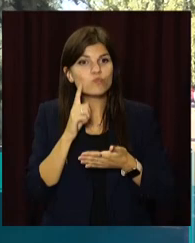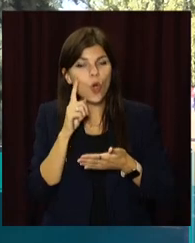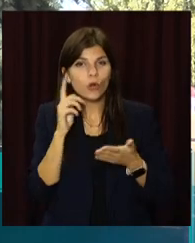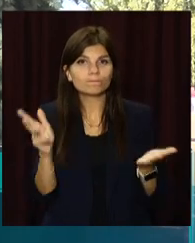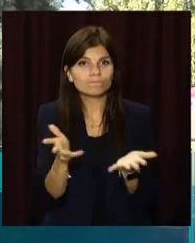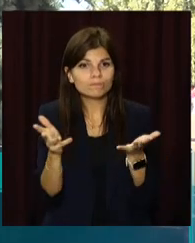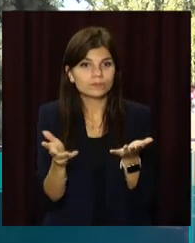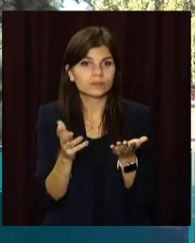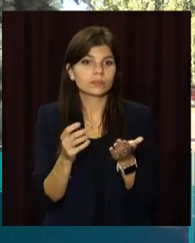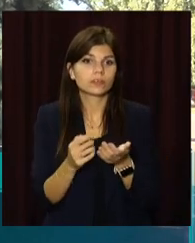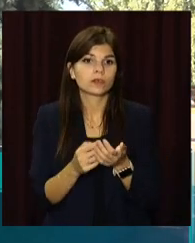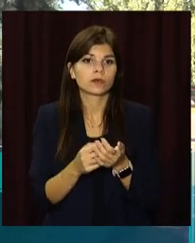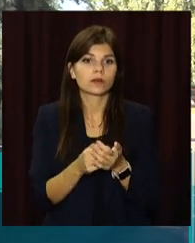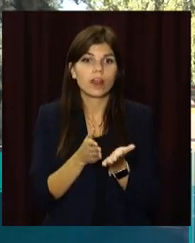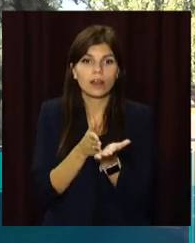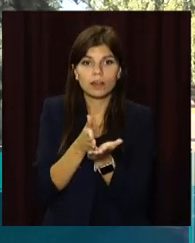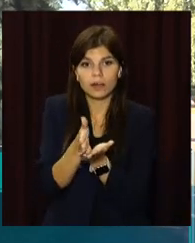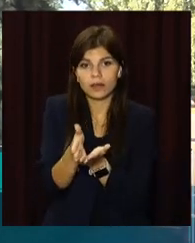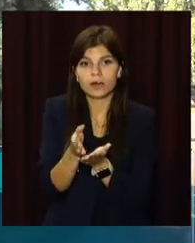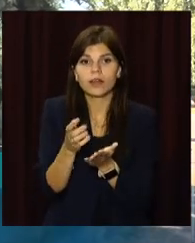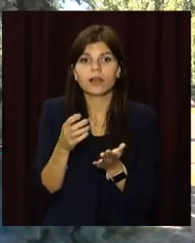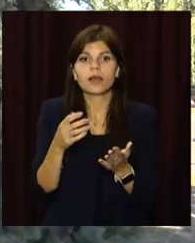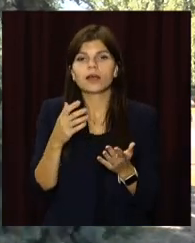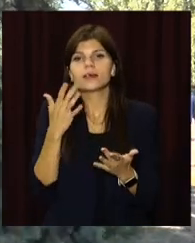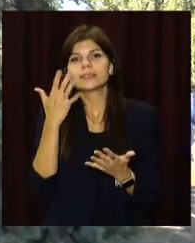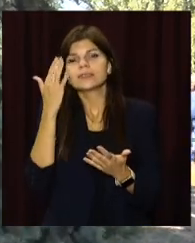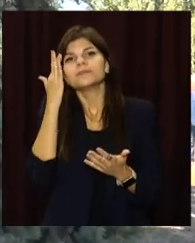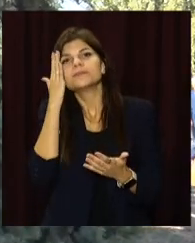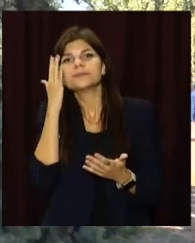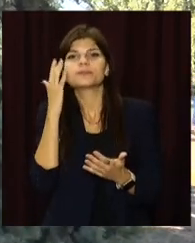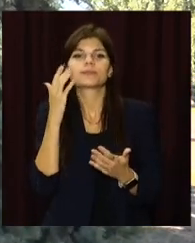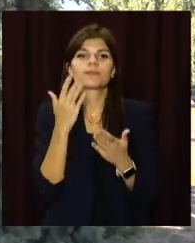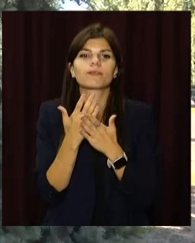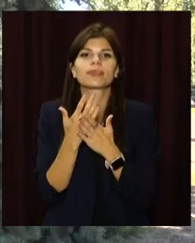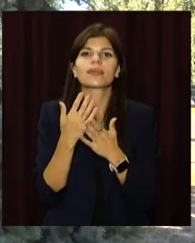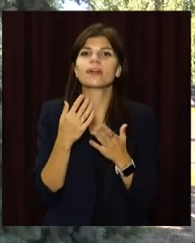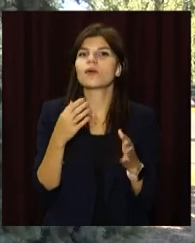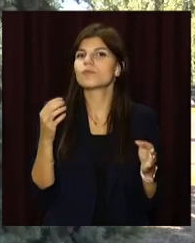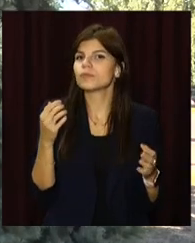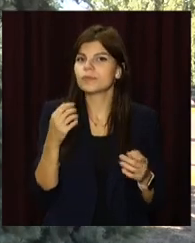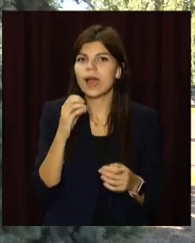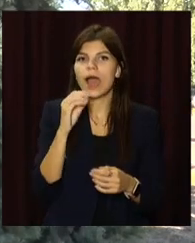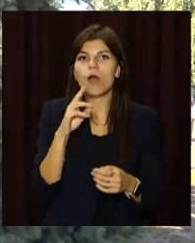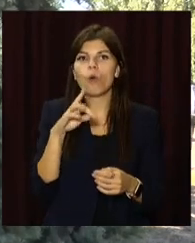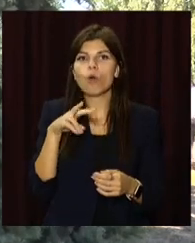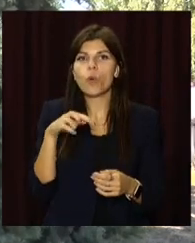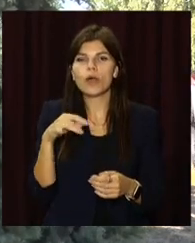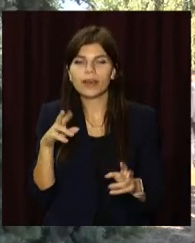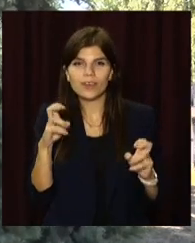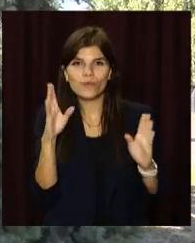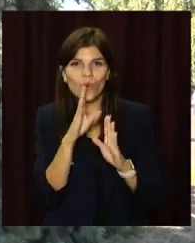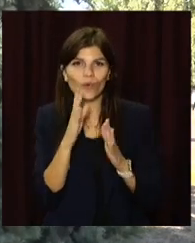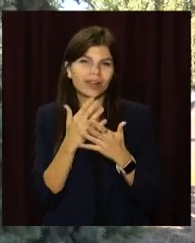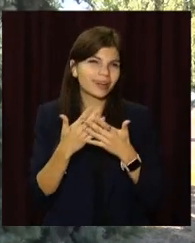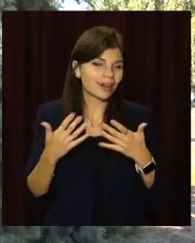в напрямку реалізації тих чи інших проєктів – екологія, дозвілля і таке інше. Тому що одним